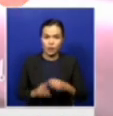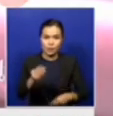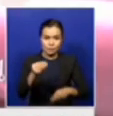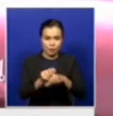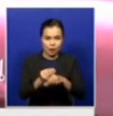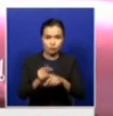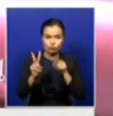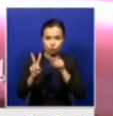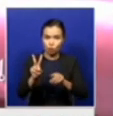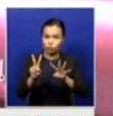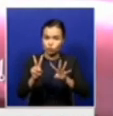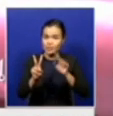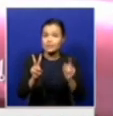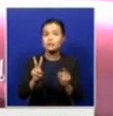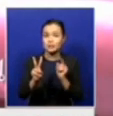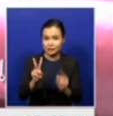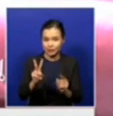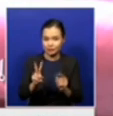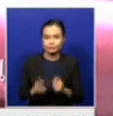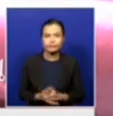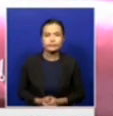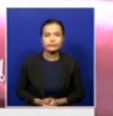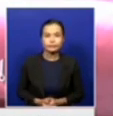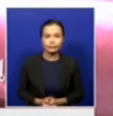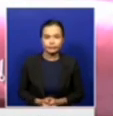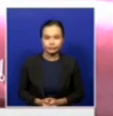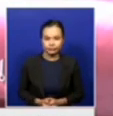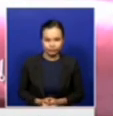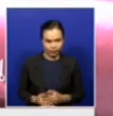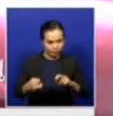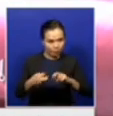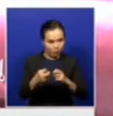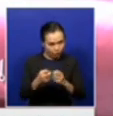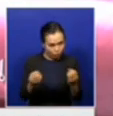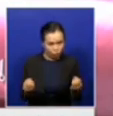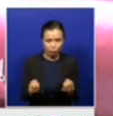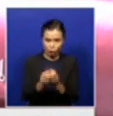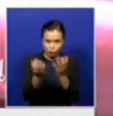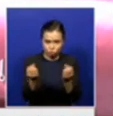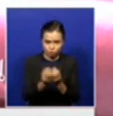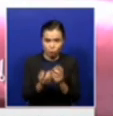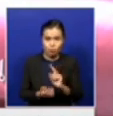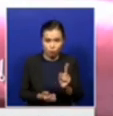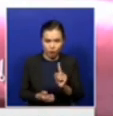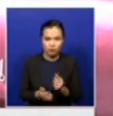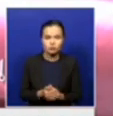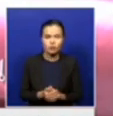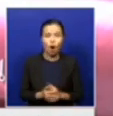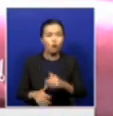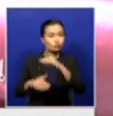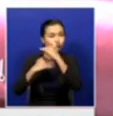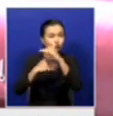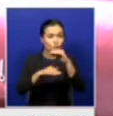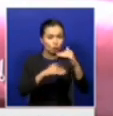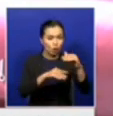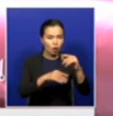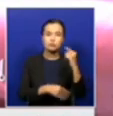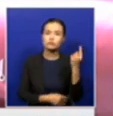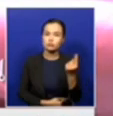2.4%โดยภาคที่ได้รับผลกระทบมากที่สุดนะครับก็คือการส่งออกและการท่องเ